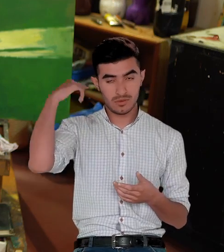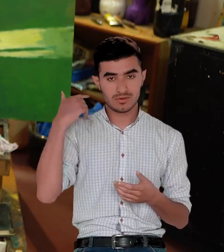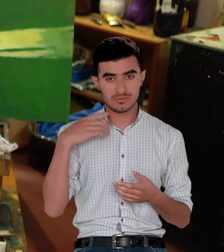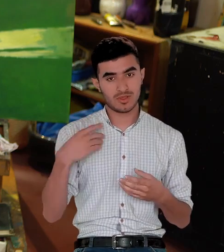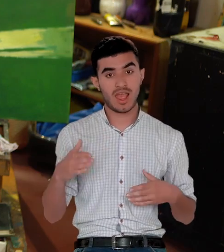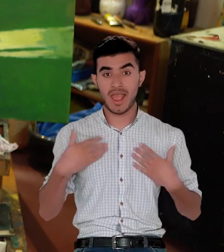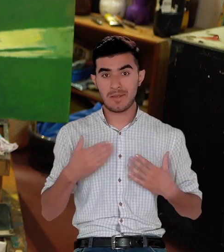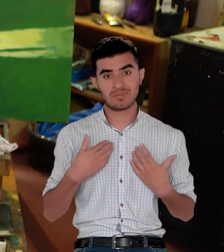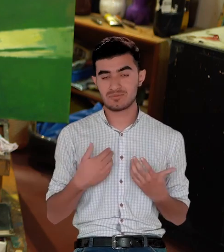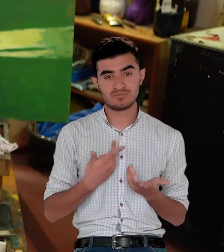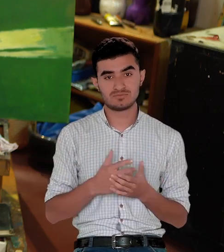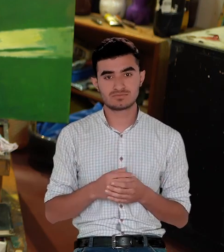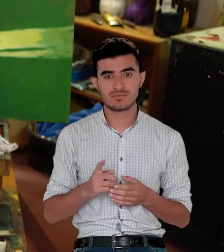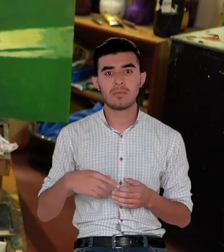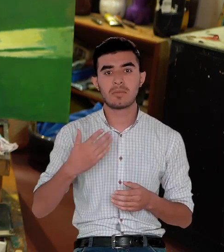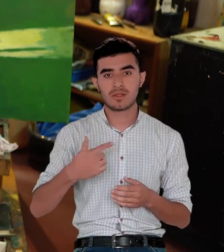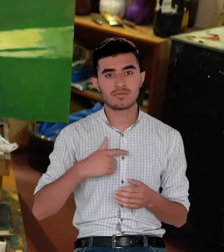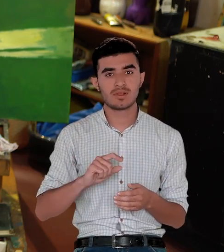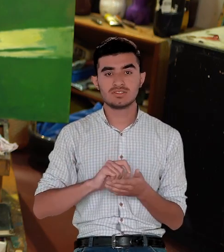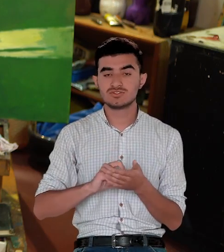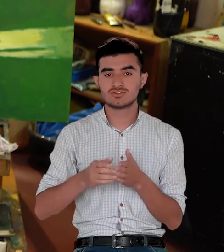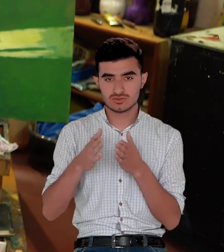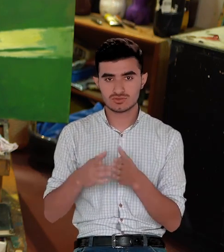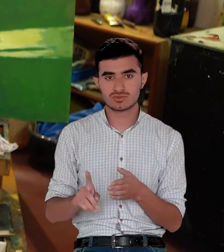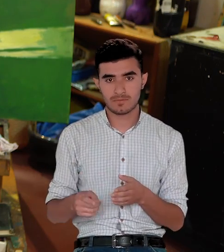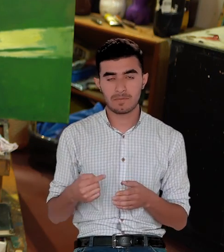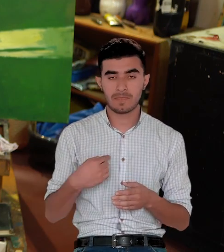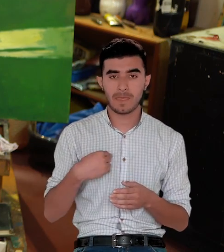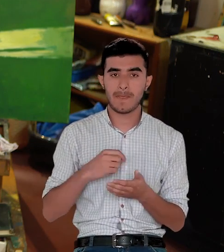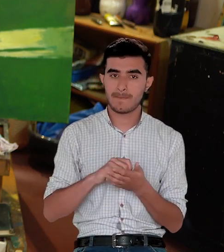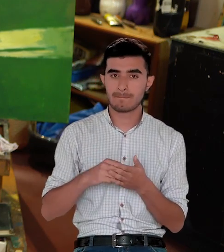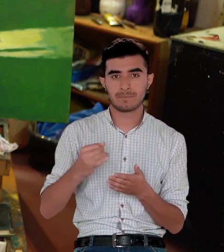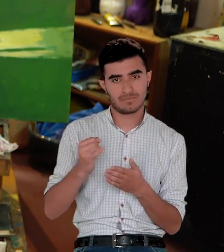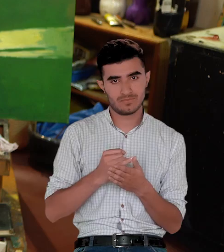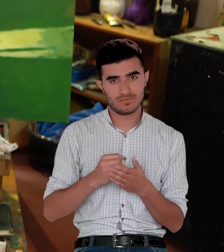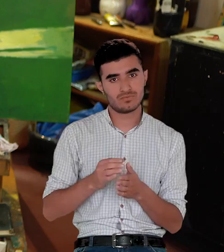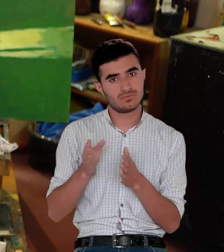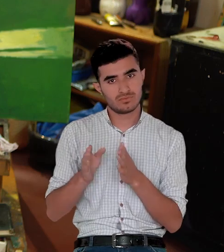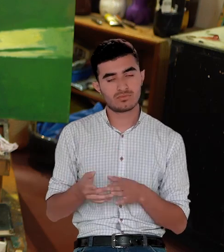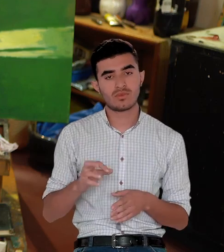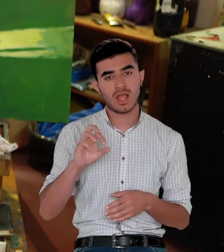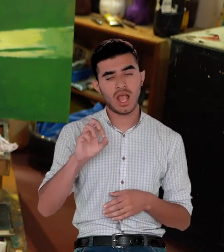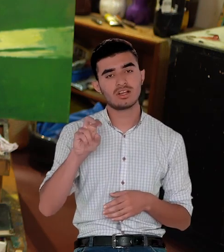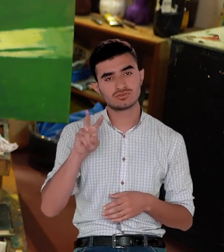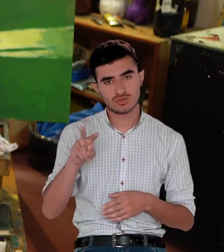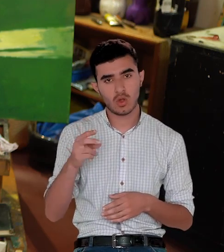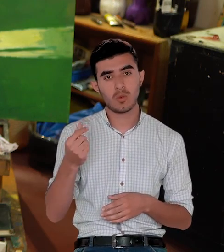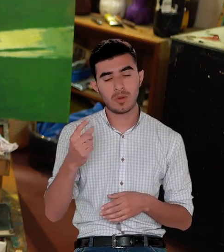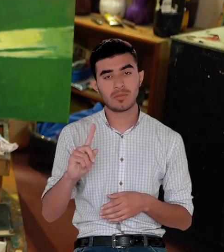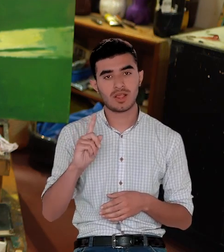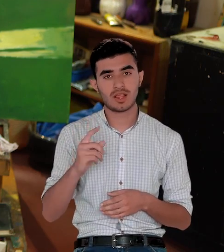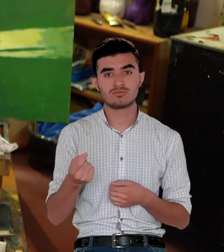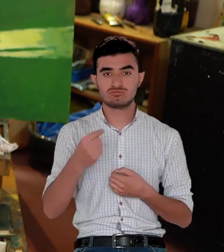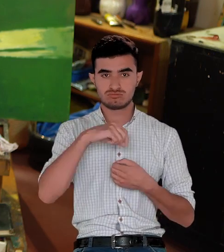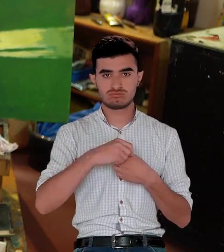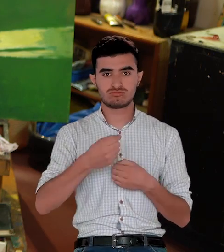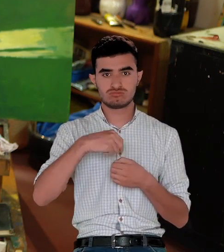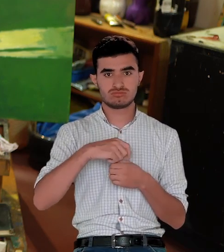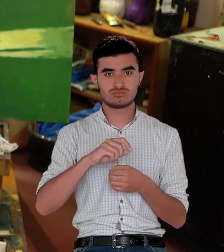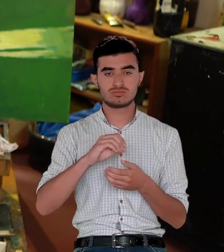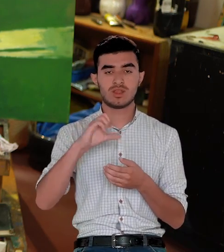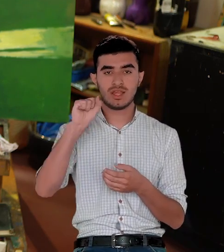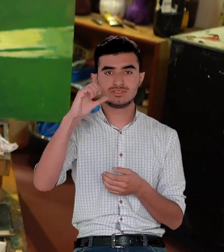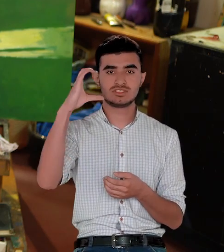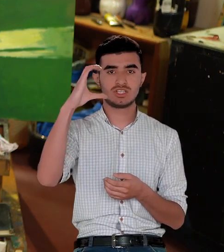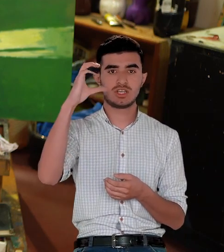میں نے بہت ساری تصویریں بنائیں, بہت ساری نہیں بلکہ 3 ہی بنائیں, اور اس کے مجھے 300 روپے ملے, اور وہ زمانے